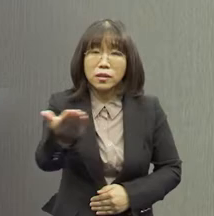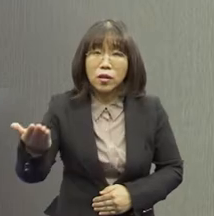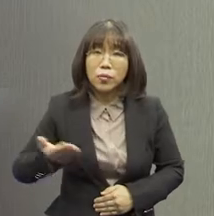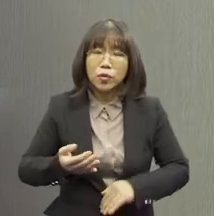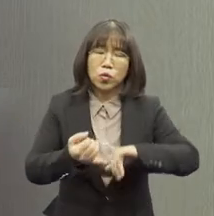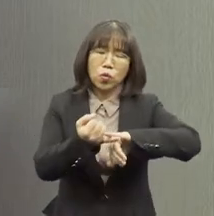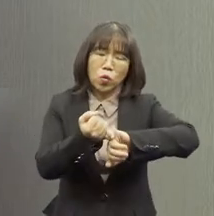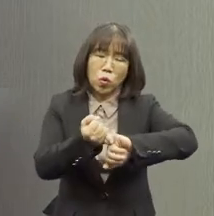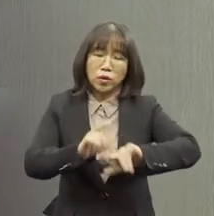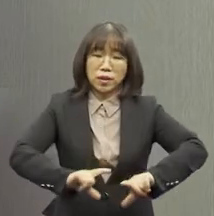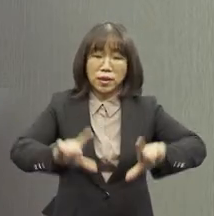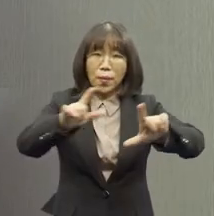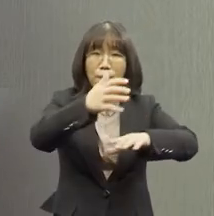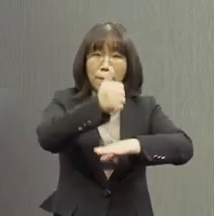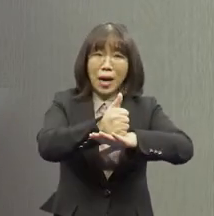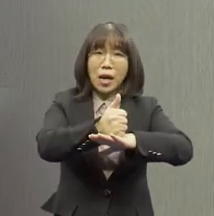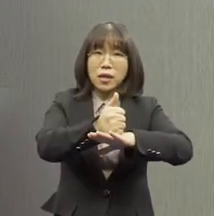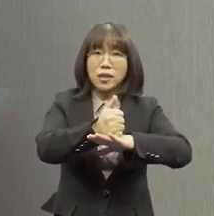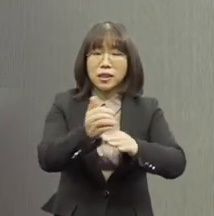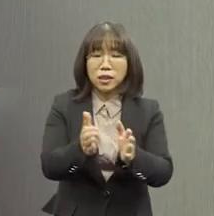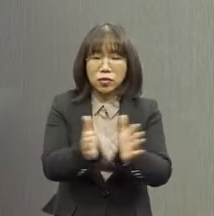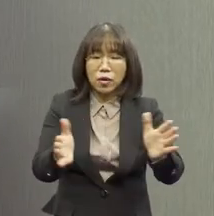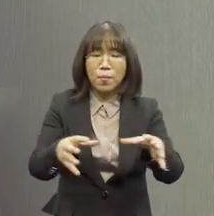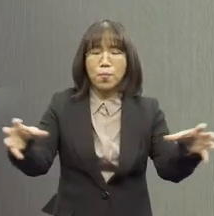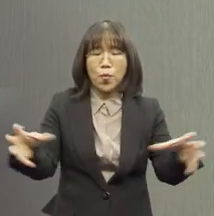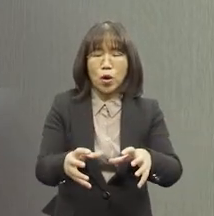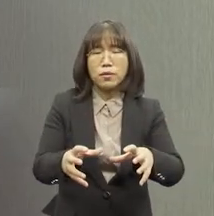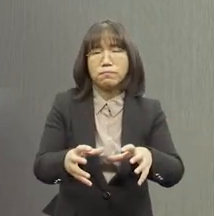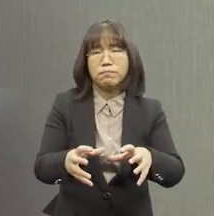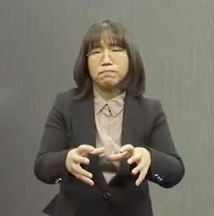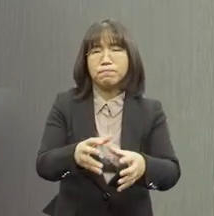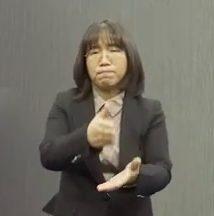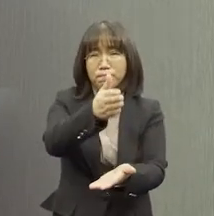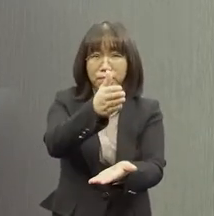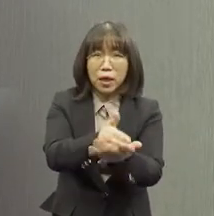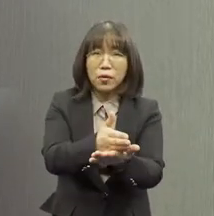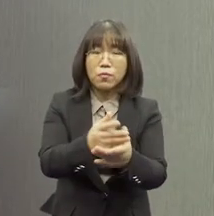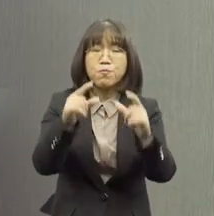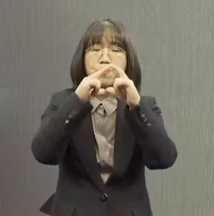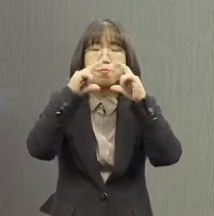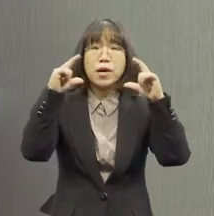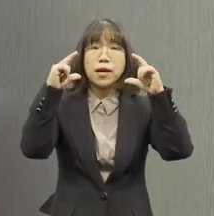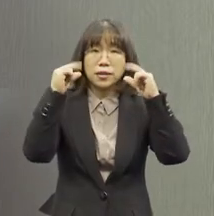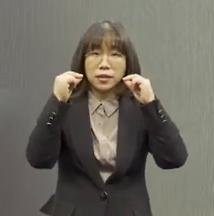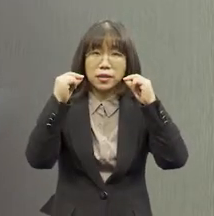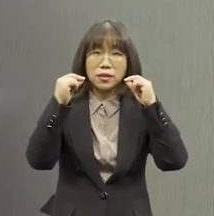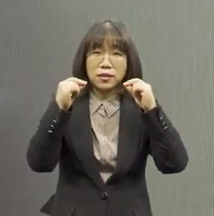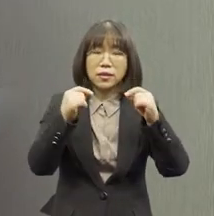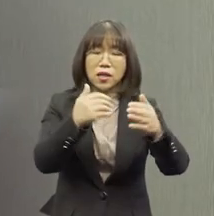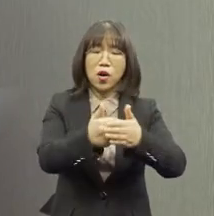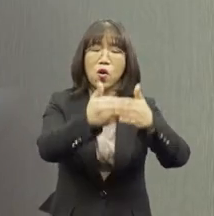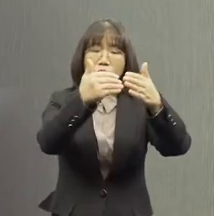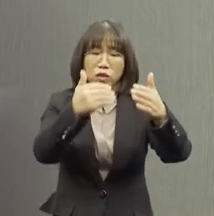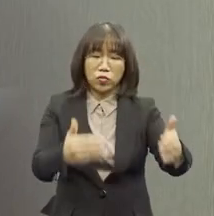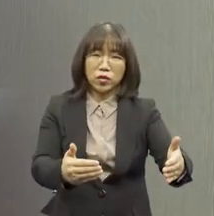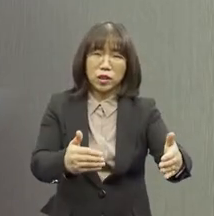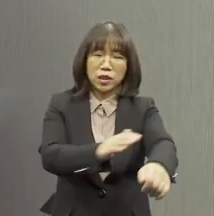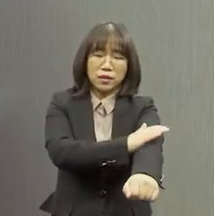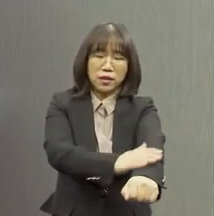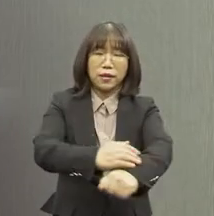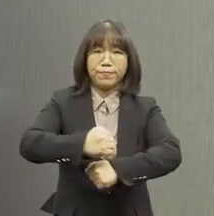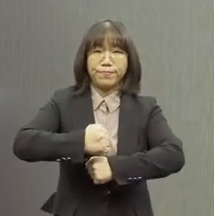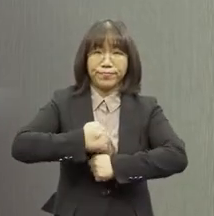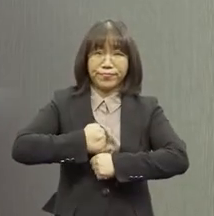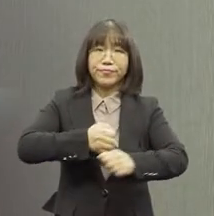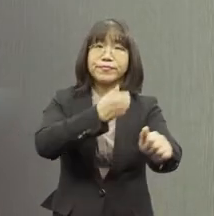국민들께서 도연 마련 c 모든 무 힘과 만남을 자제해 주시고 마스크 착용 거리두기 방역 수칙을 더욱